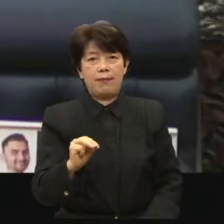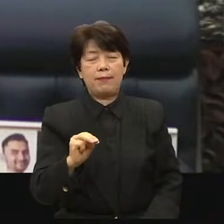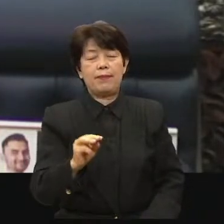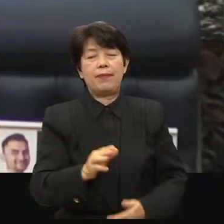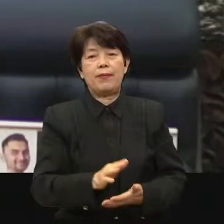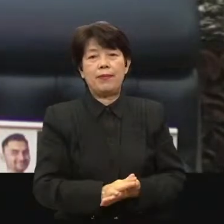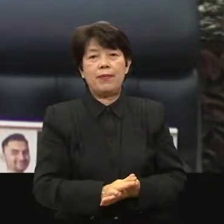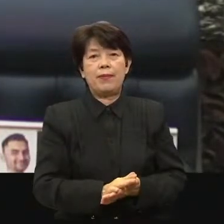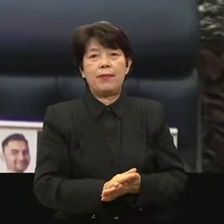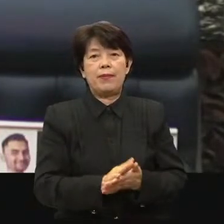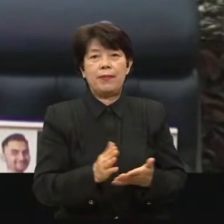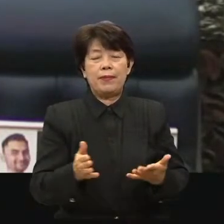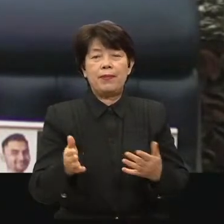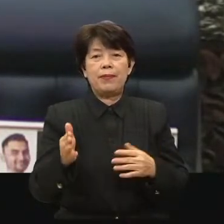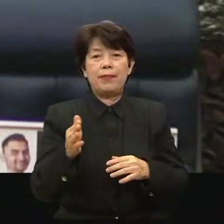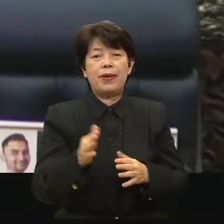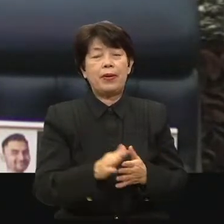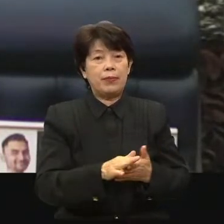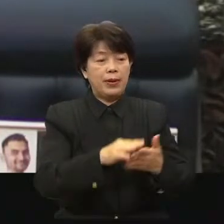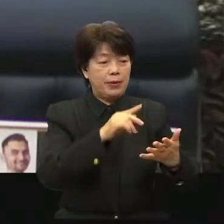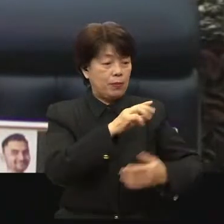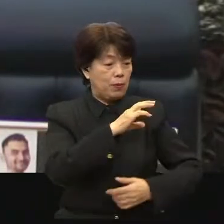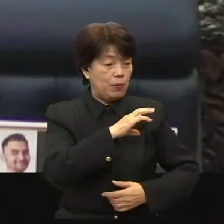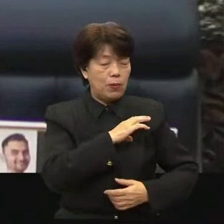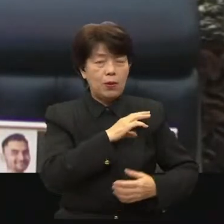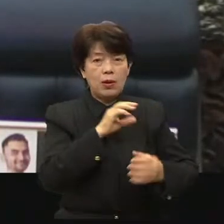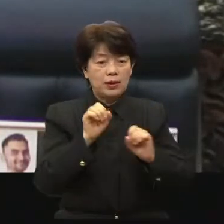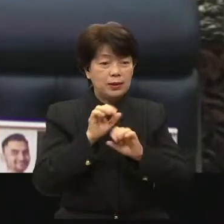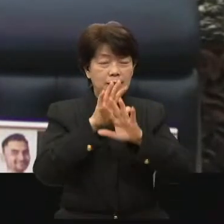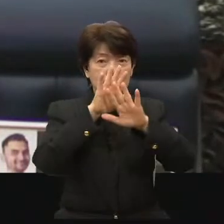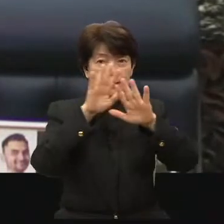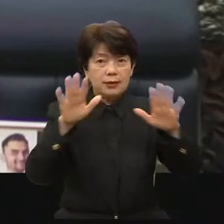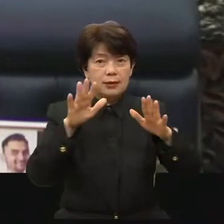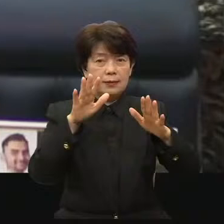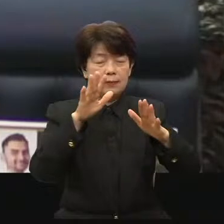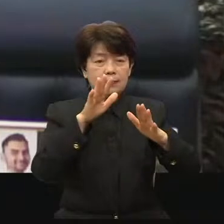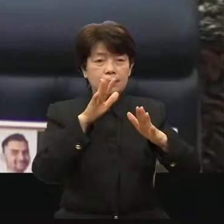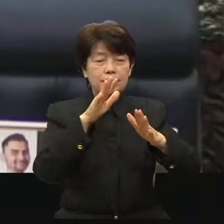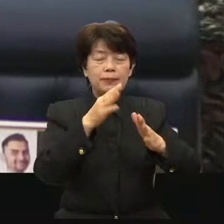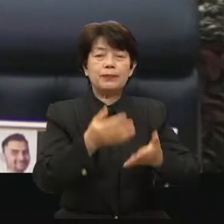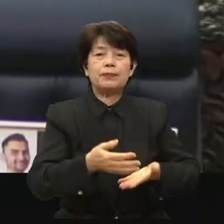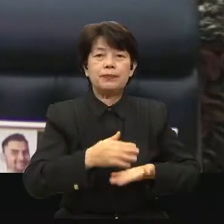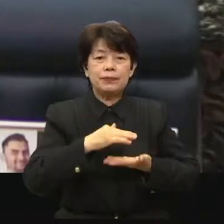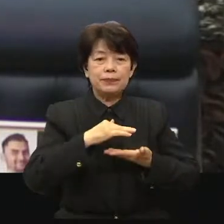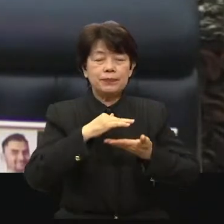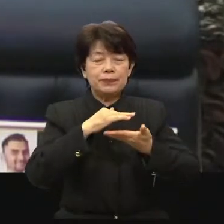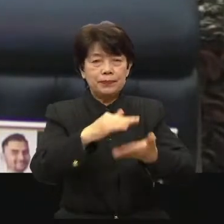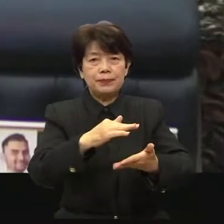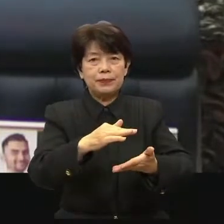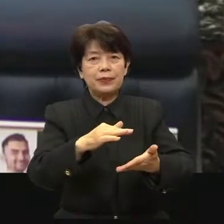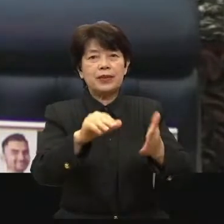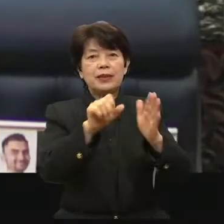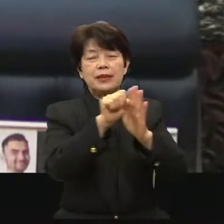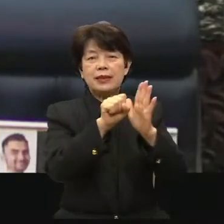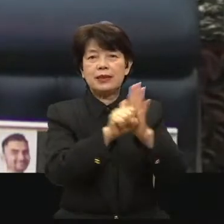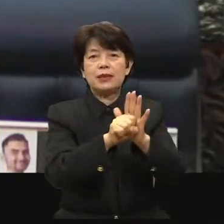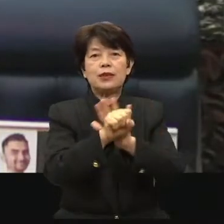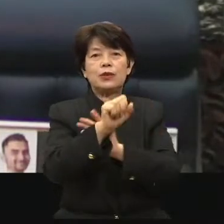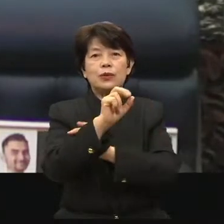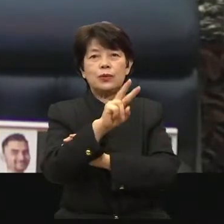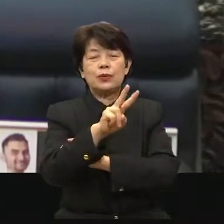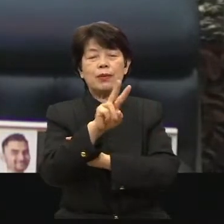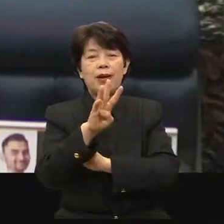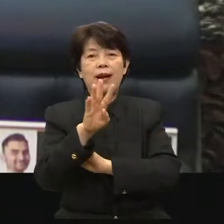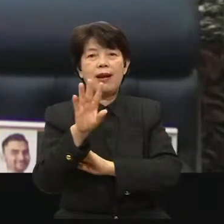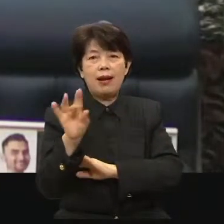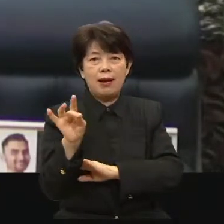tidak rendah daripada inspektor sebagaimana jelas diperuntukkan di bawah Seksyen 248 Akta